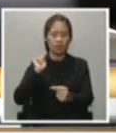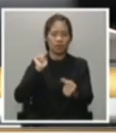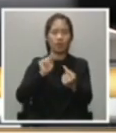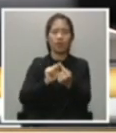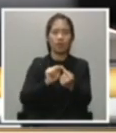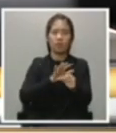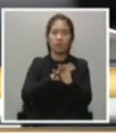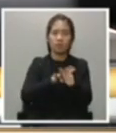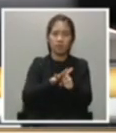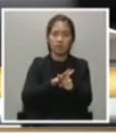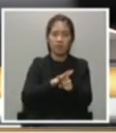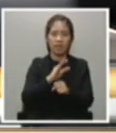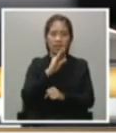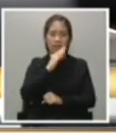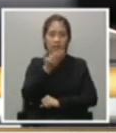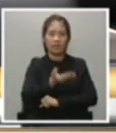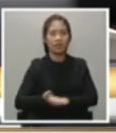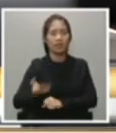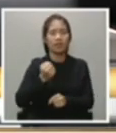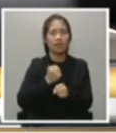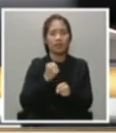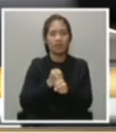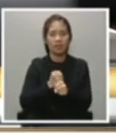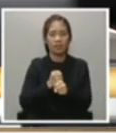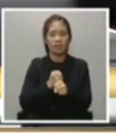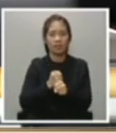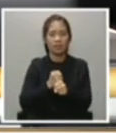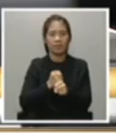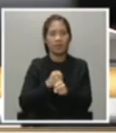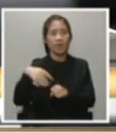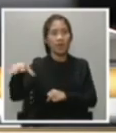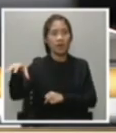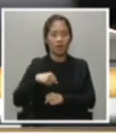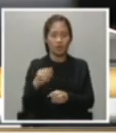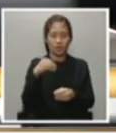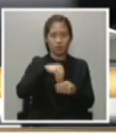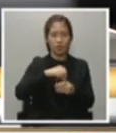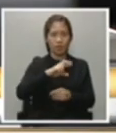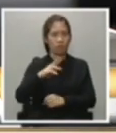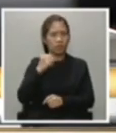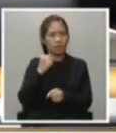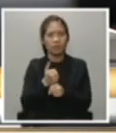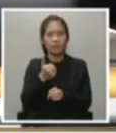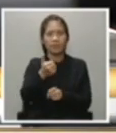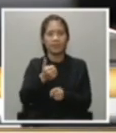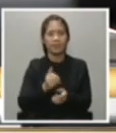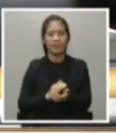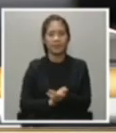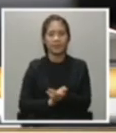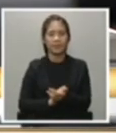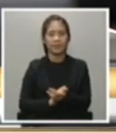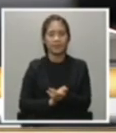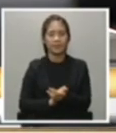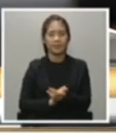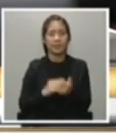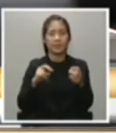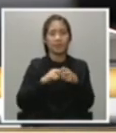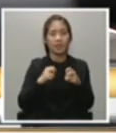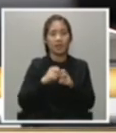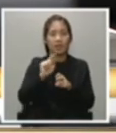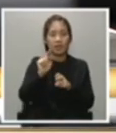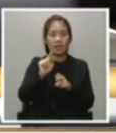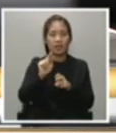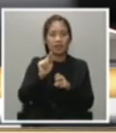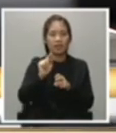าะสมท่านจะทำให้ท่านจะเอาเขาเข้าระบบก็ยังไม่สายปัญหาคือทาย